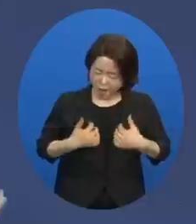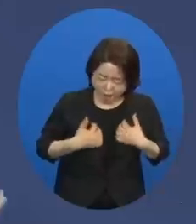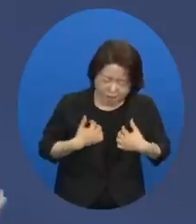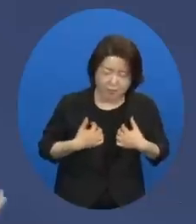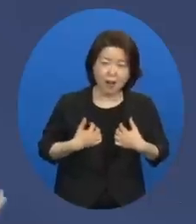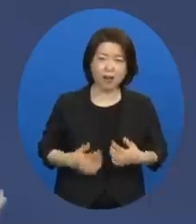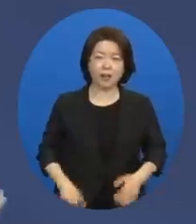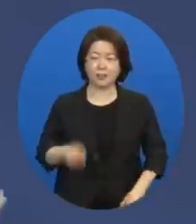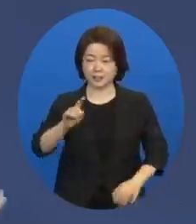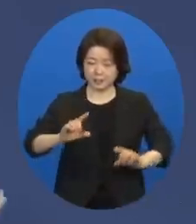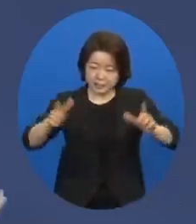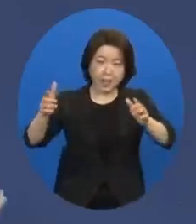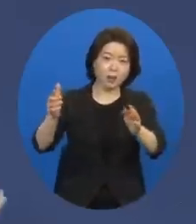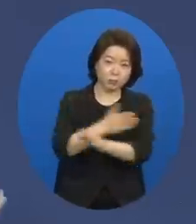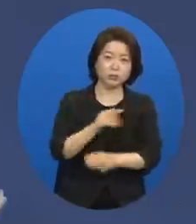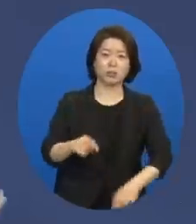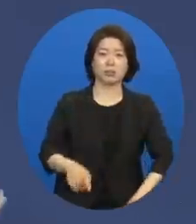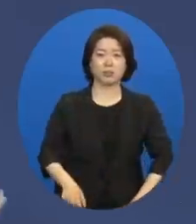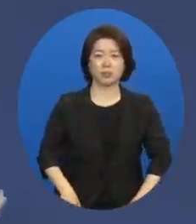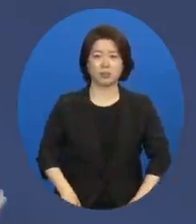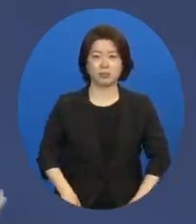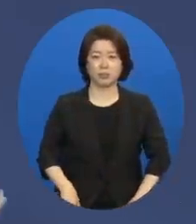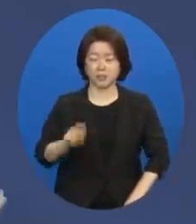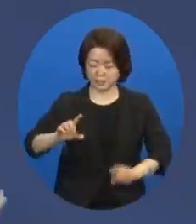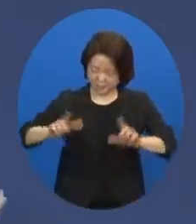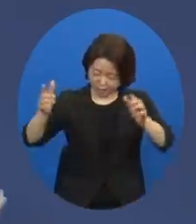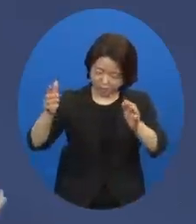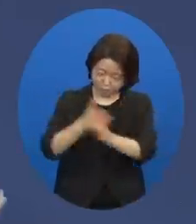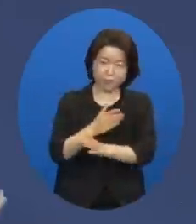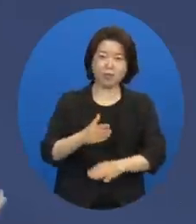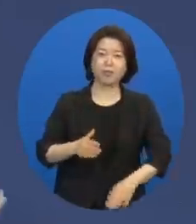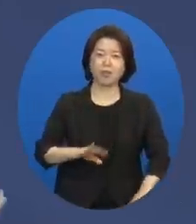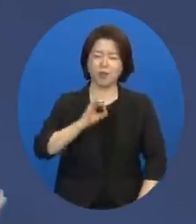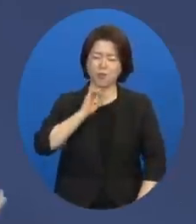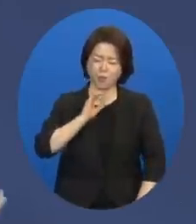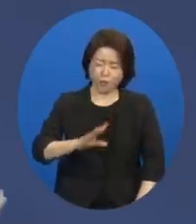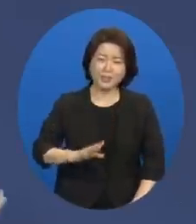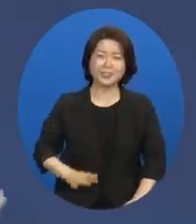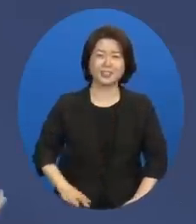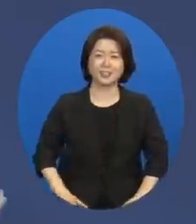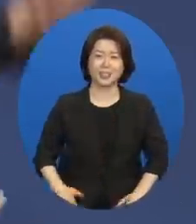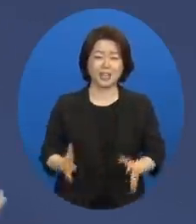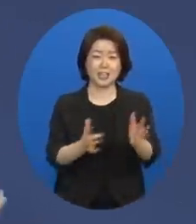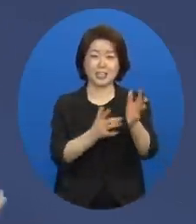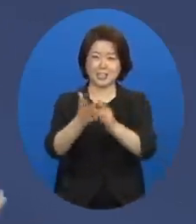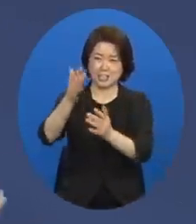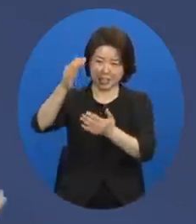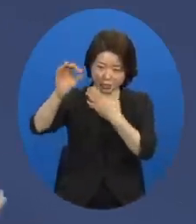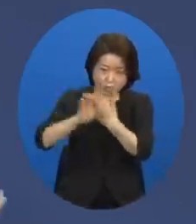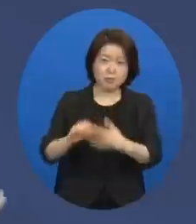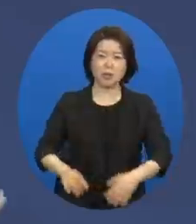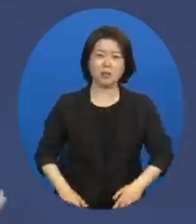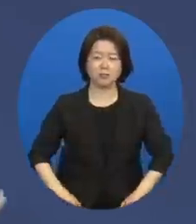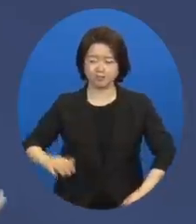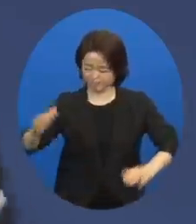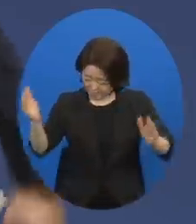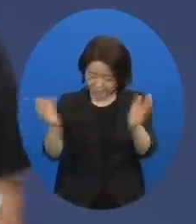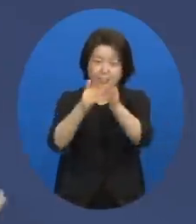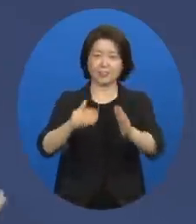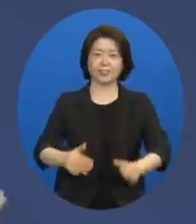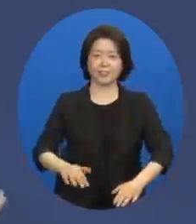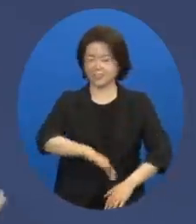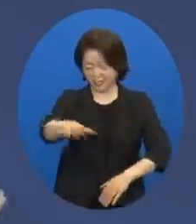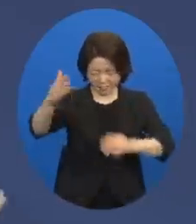미쳐가지고 그날로 그때로부터 그냥 오직 예수면 따다